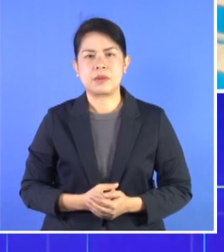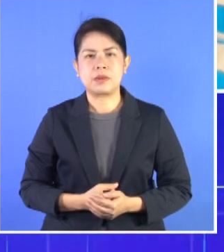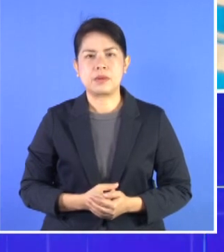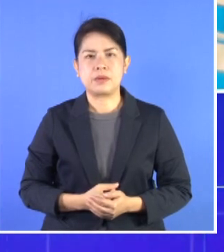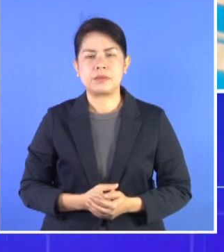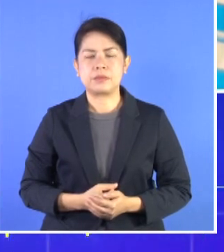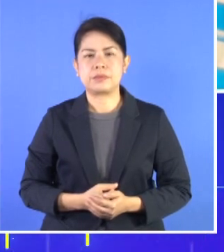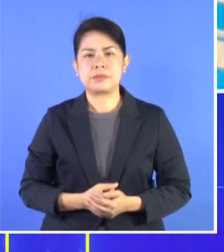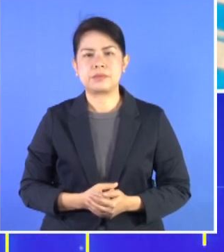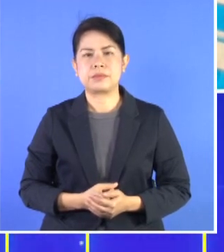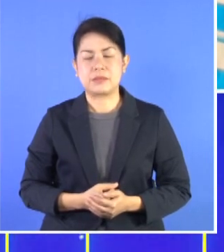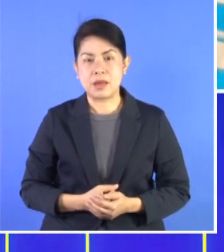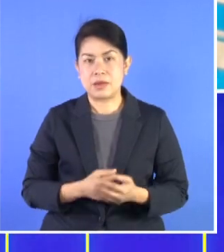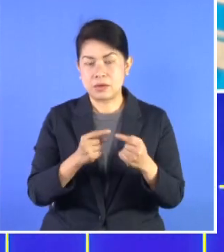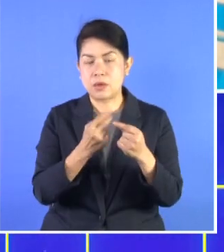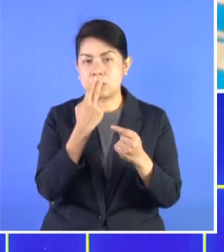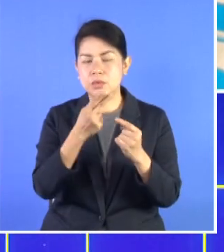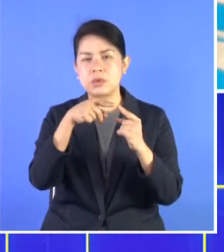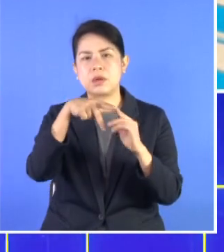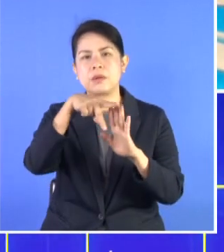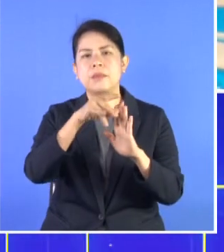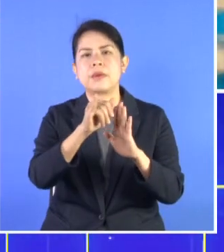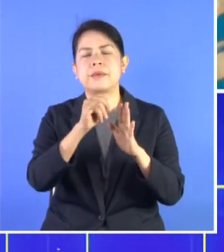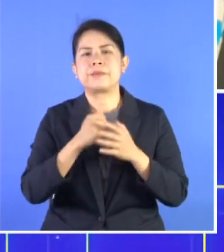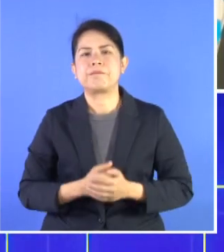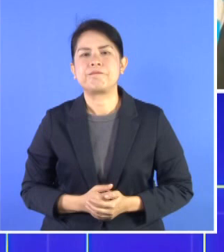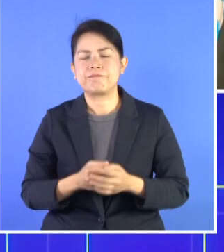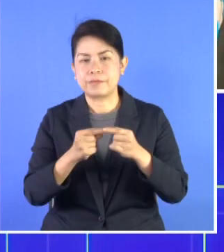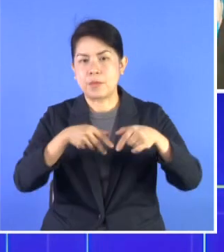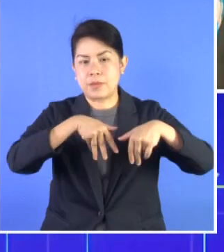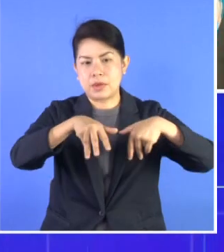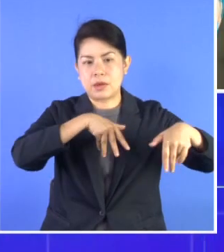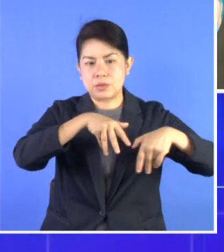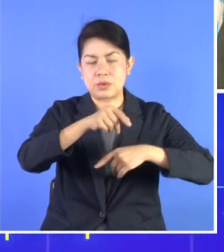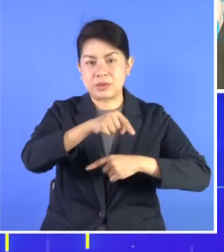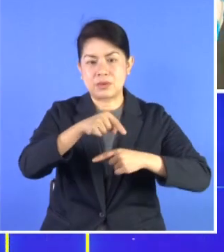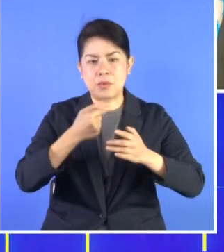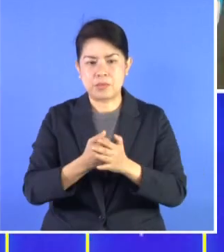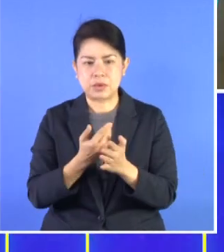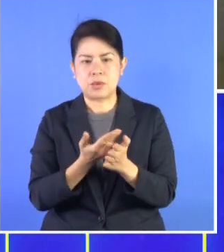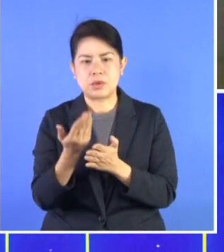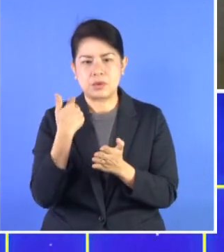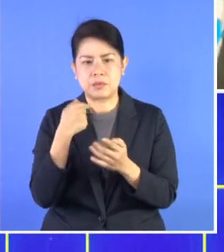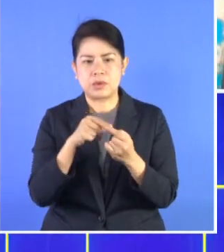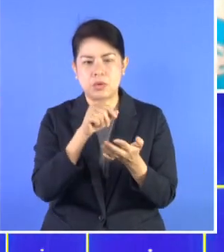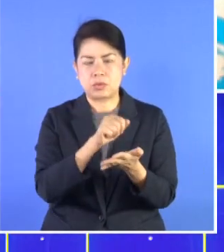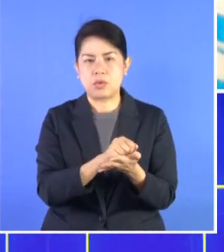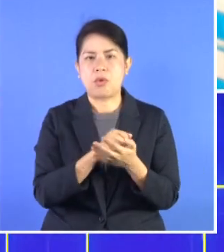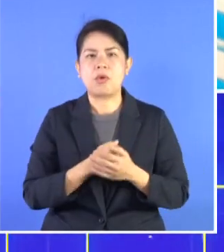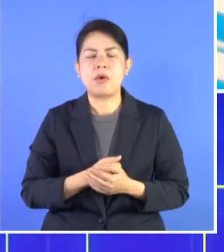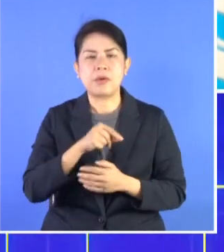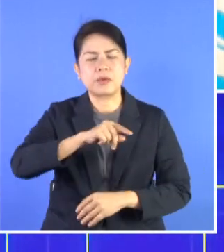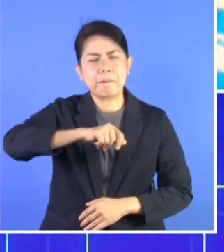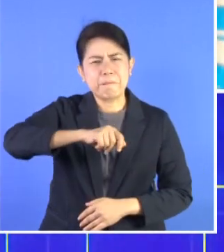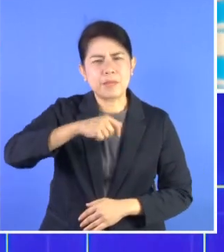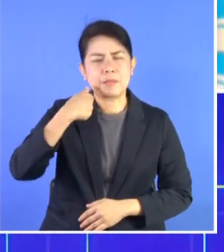ด ๆนะอยู่ที่พะเยานะครับ ค่ะเห็นว่าทั้งชาวบ้านในนอกพื้นที่มาซื้อมาจองทั้งลูกมะนาวนะคุณผู้ช